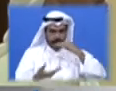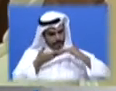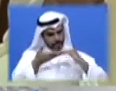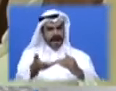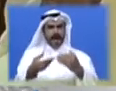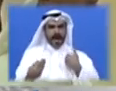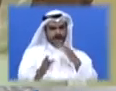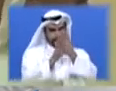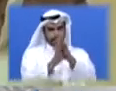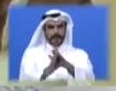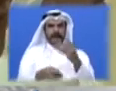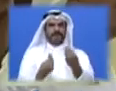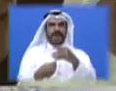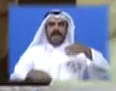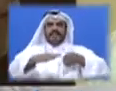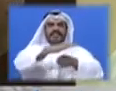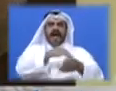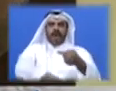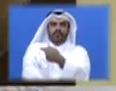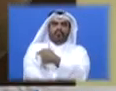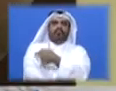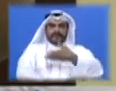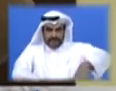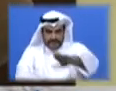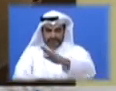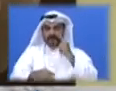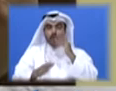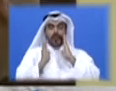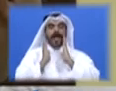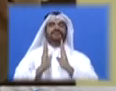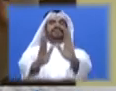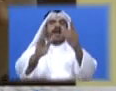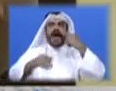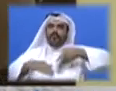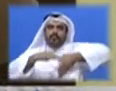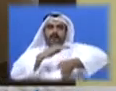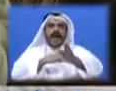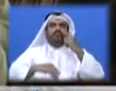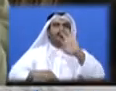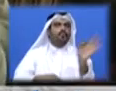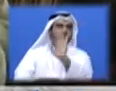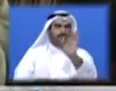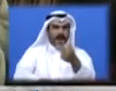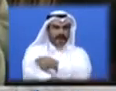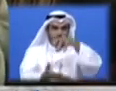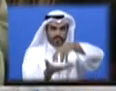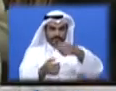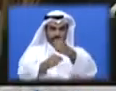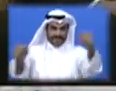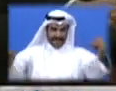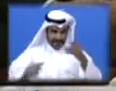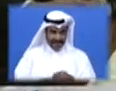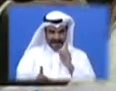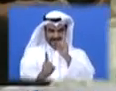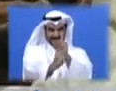بقائهم داخل يعني المستشفيات في العيادات وفي الأجنحة بطريقة تناسب أداء مهنتهم. ففي هذا